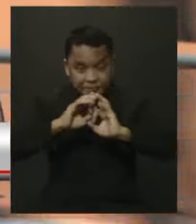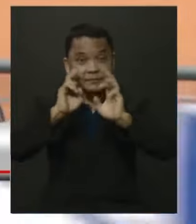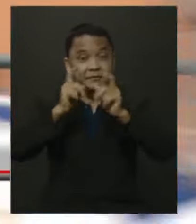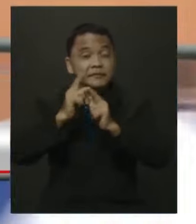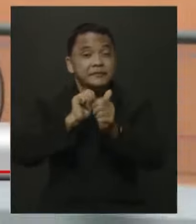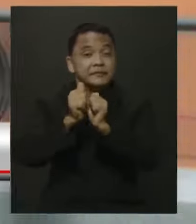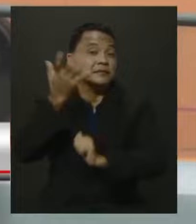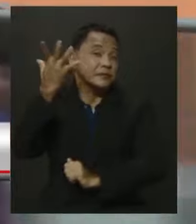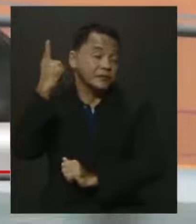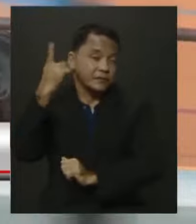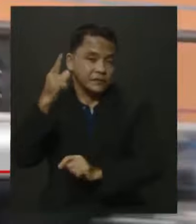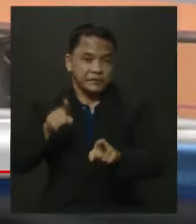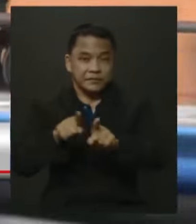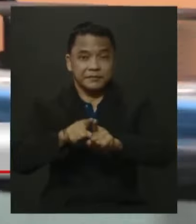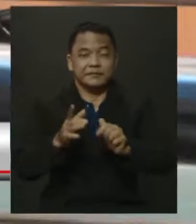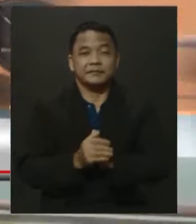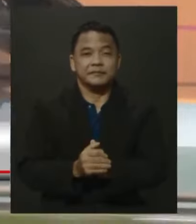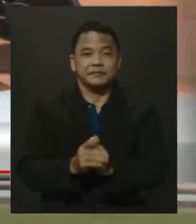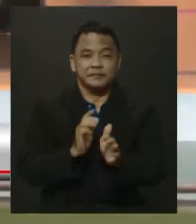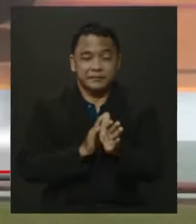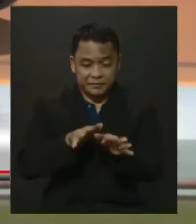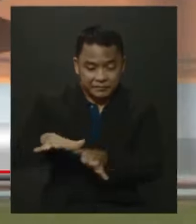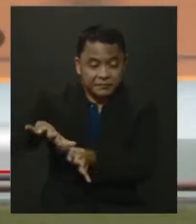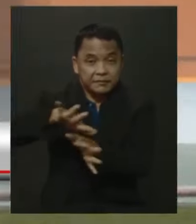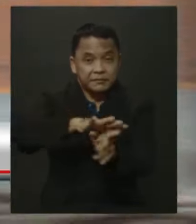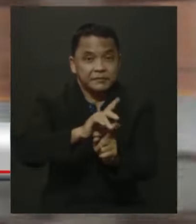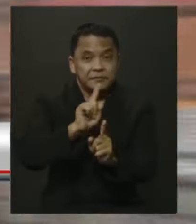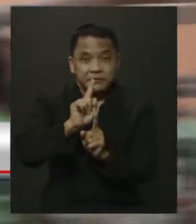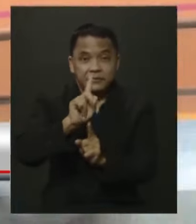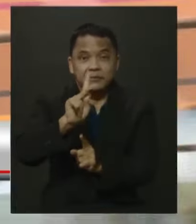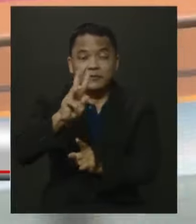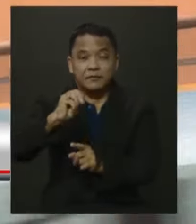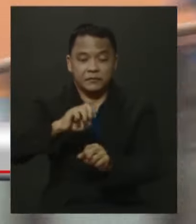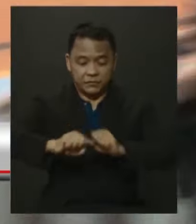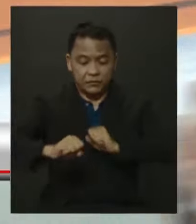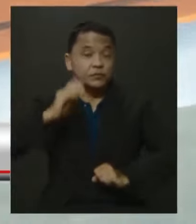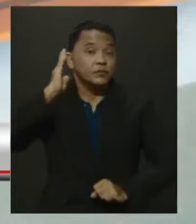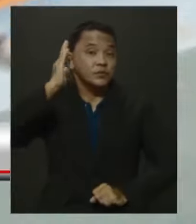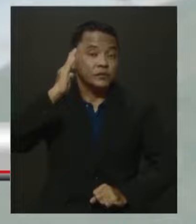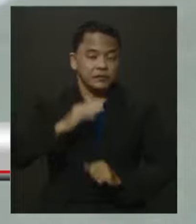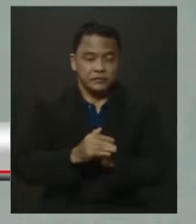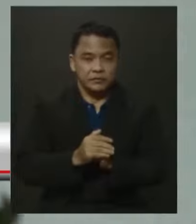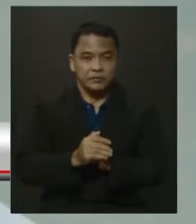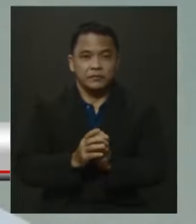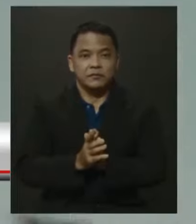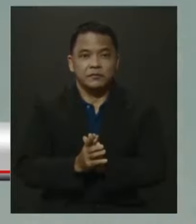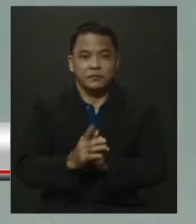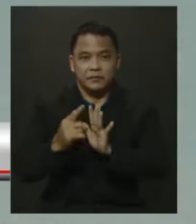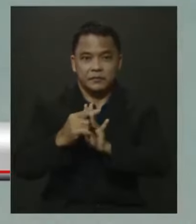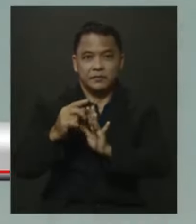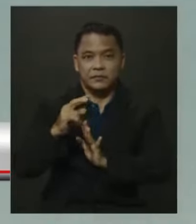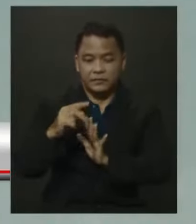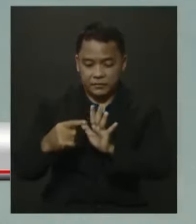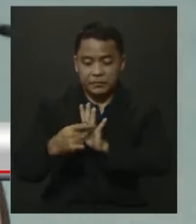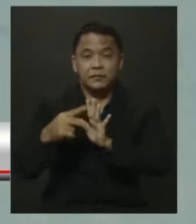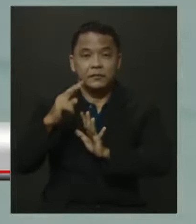านที่ผ่านมานะคะก็อยู่ที่ Time Trial 1กิโลเมตรรุ่นเยาวชนชายเจ้าแนวนรเศรษฐทาดาบุญม